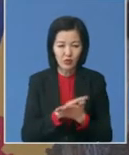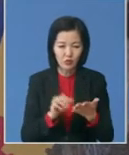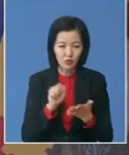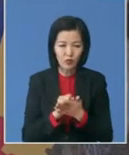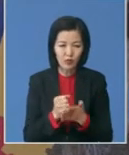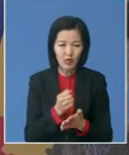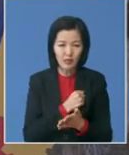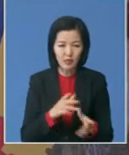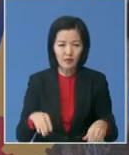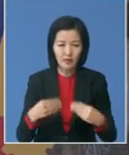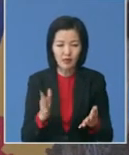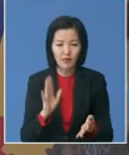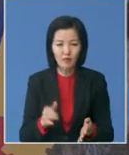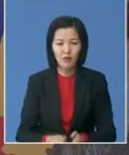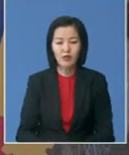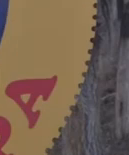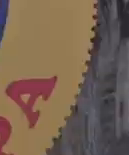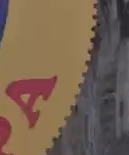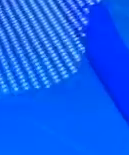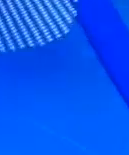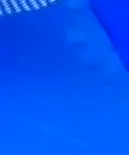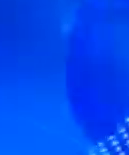әскери саперларға берілетін болады.